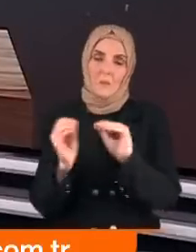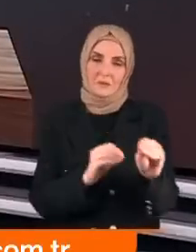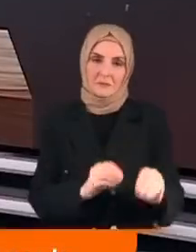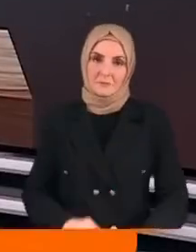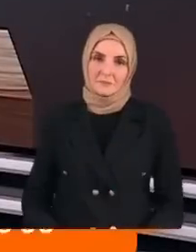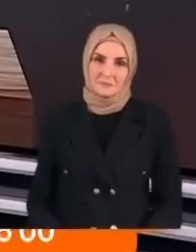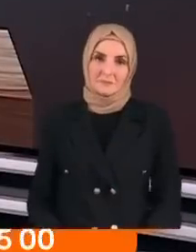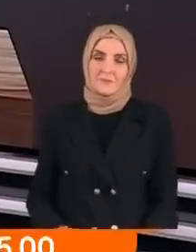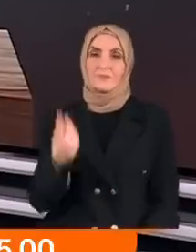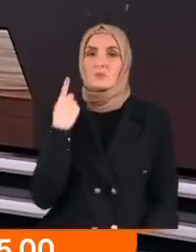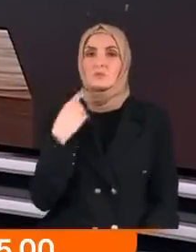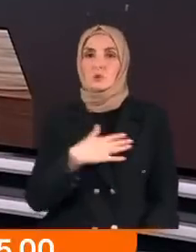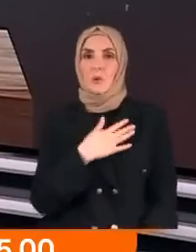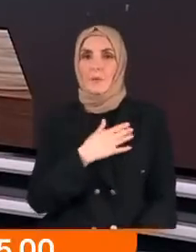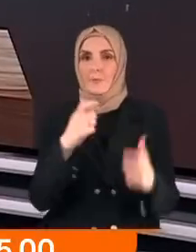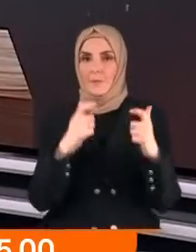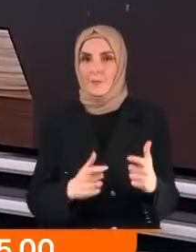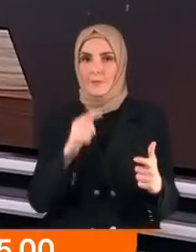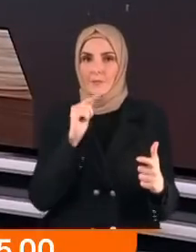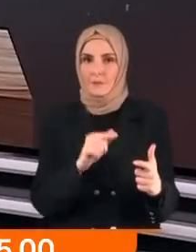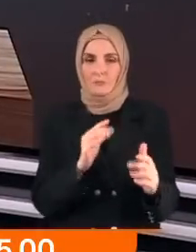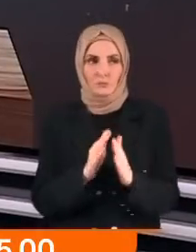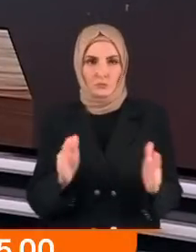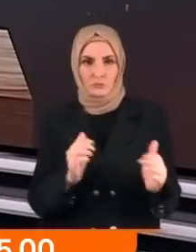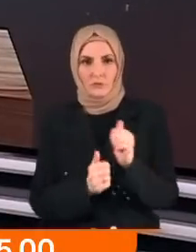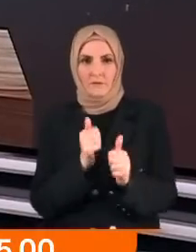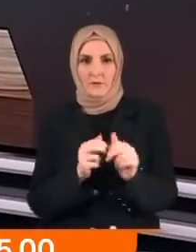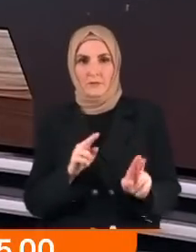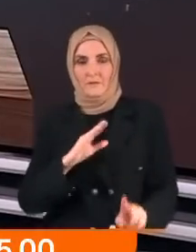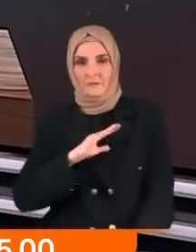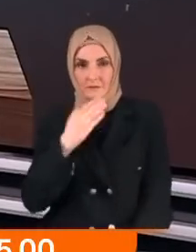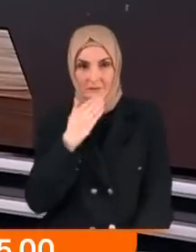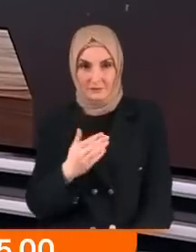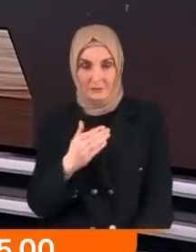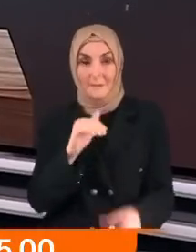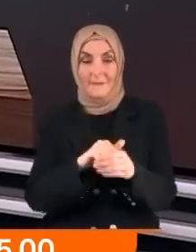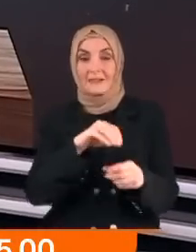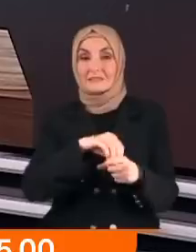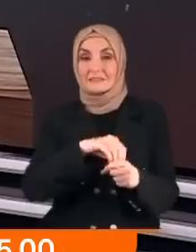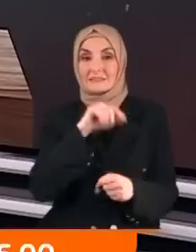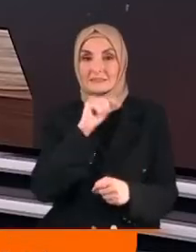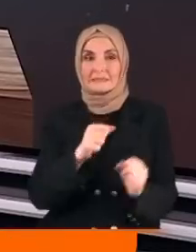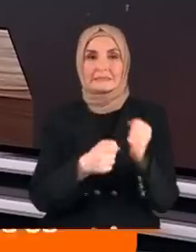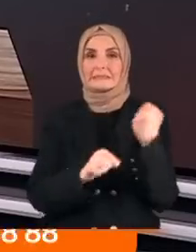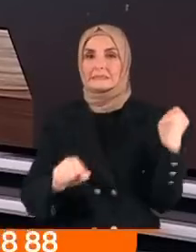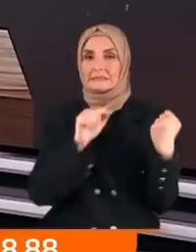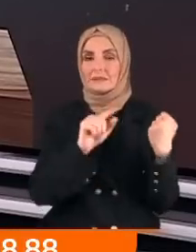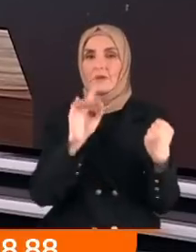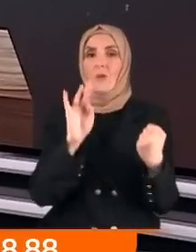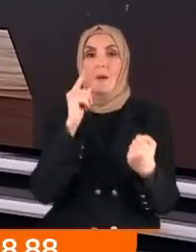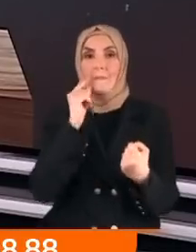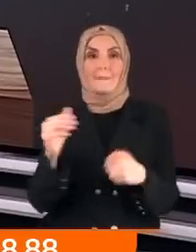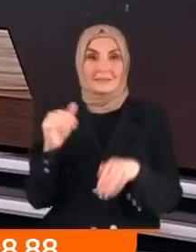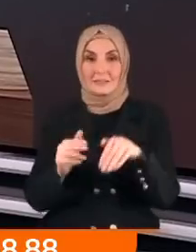Dün CHP'de kılıçlar çekildi demiştik. Parti içindeki gerginlik 14 Mayıs seçim sonuçlarıyla iyice ayyuka çıkmış durumda. CHP